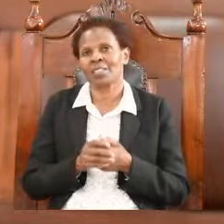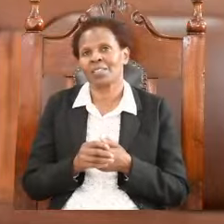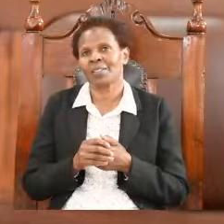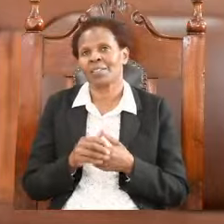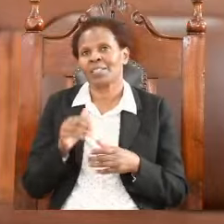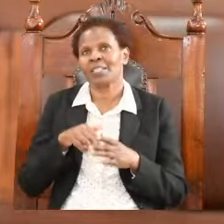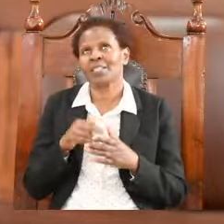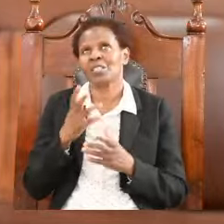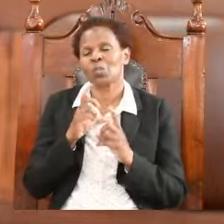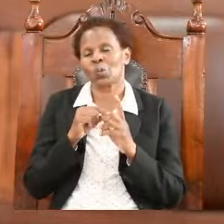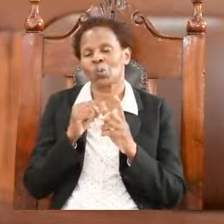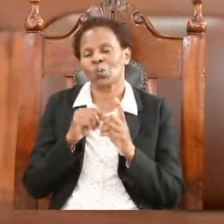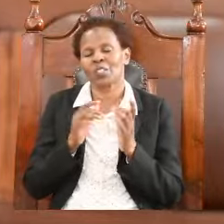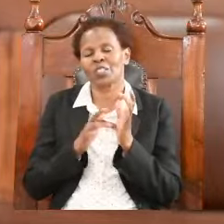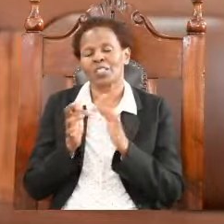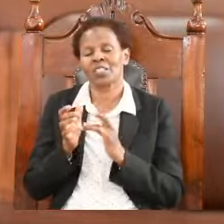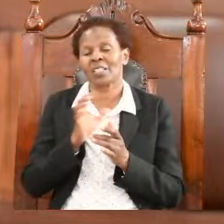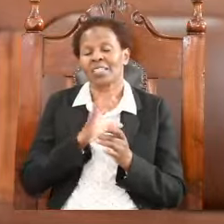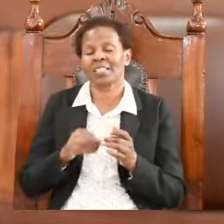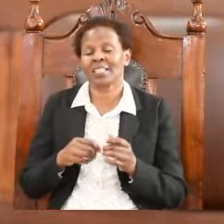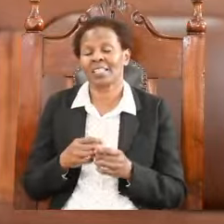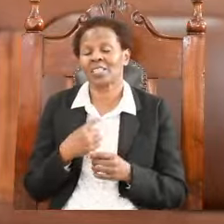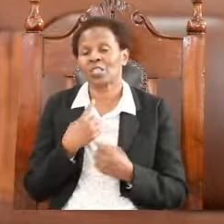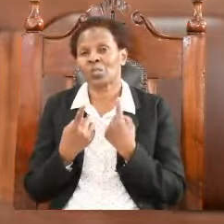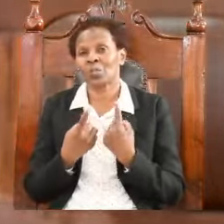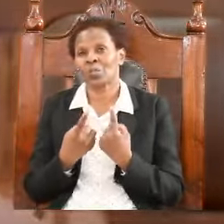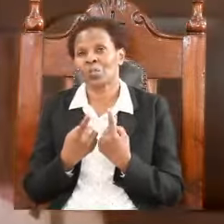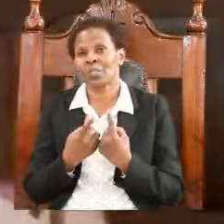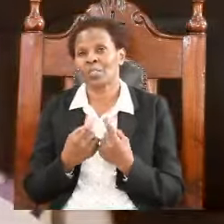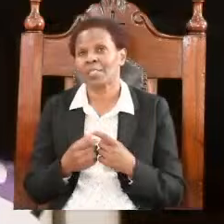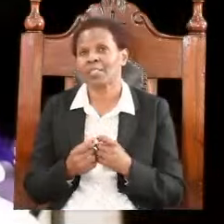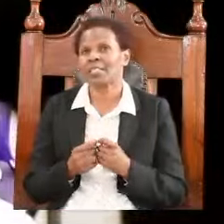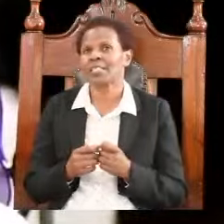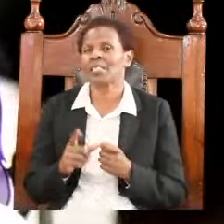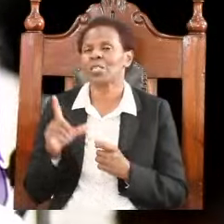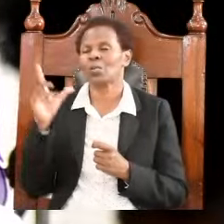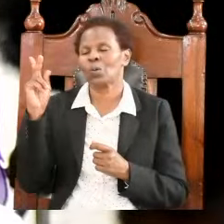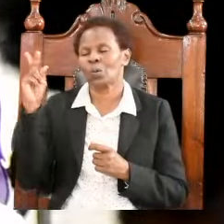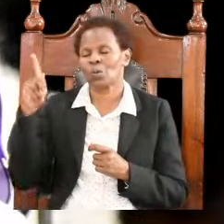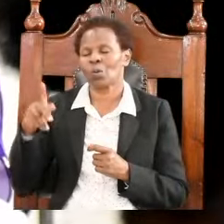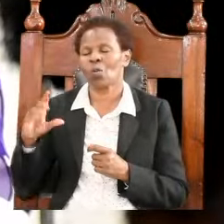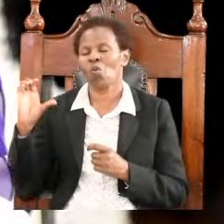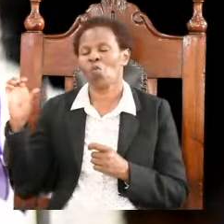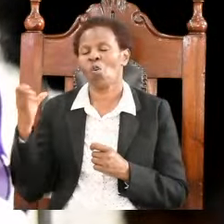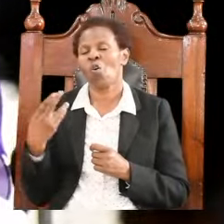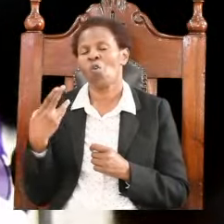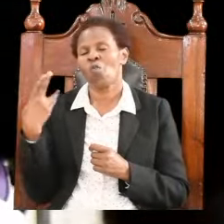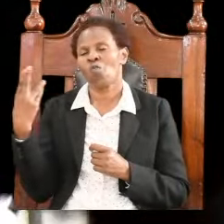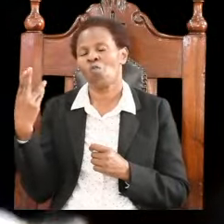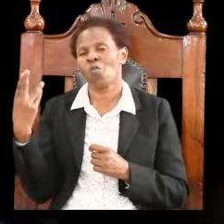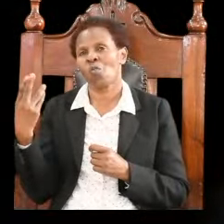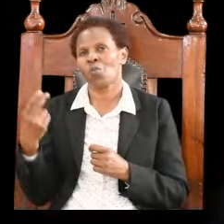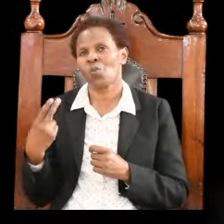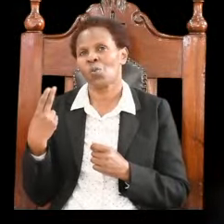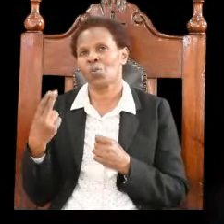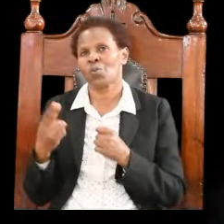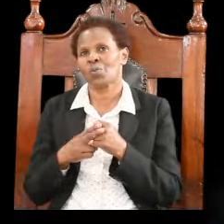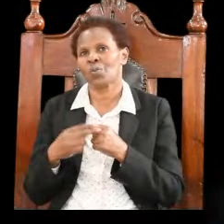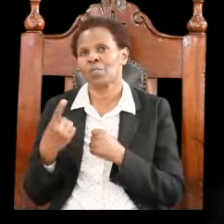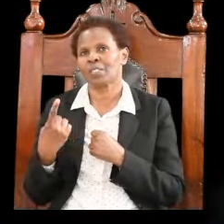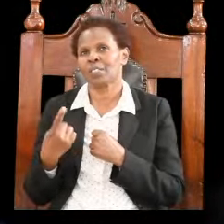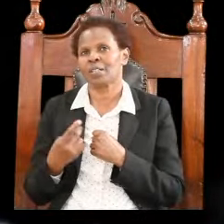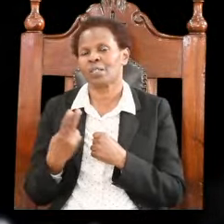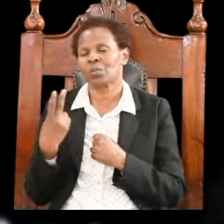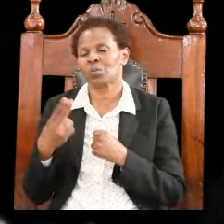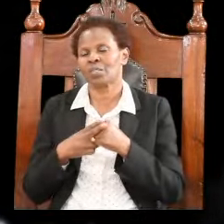wa kiugo kia Ngai Jesu Kristo we mwene akiaria thiini wa ibuku ria Luka 4:27 akauga mundu ugwitwo